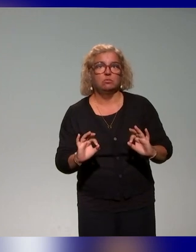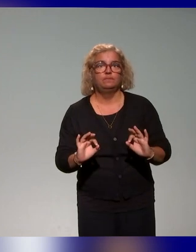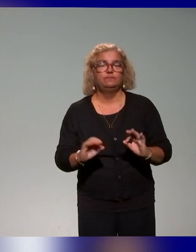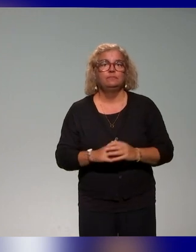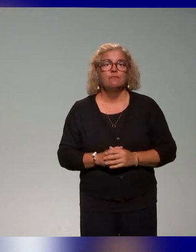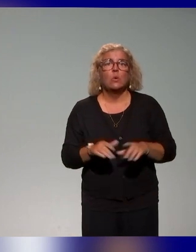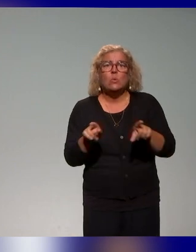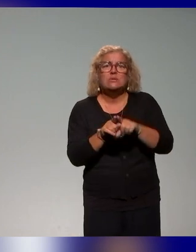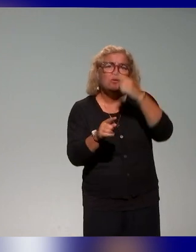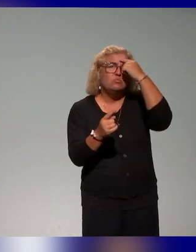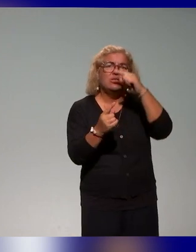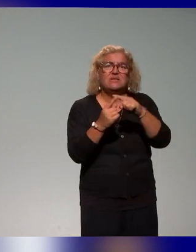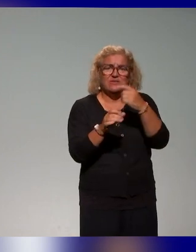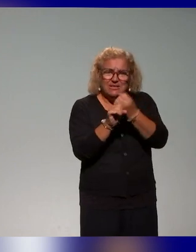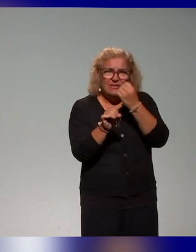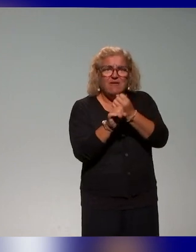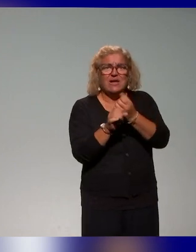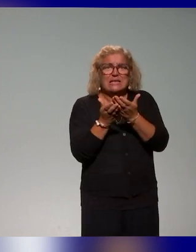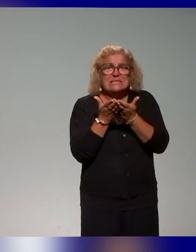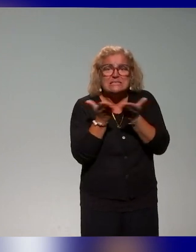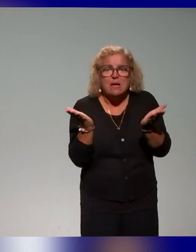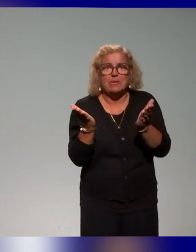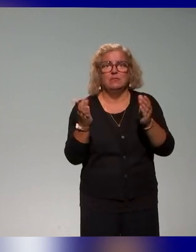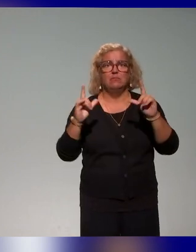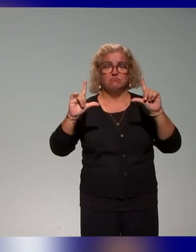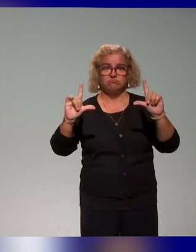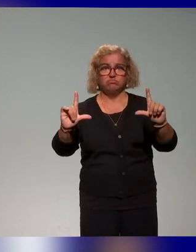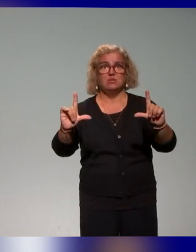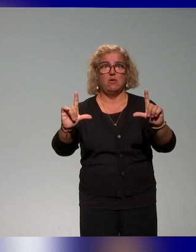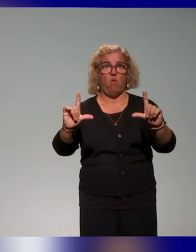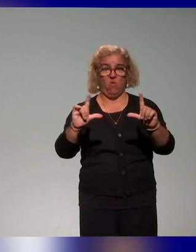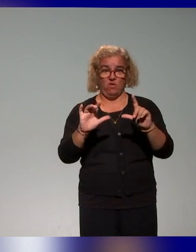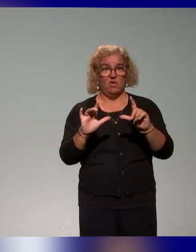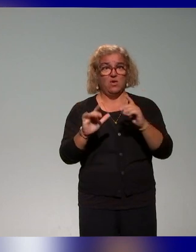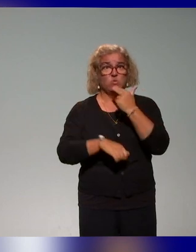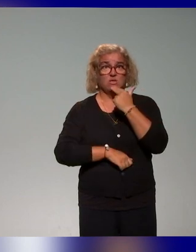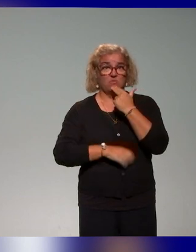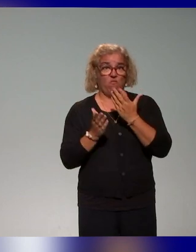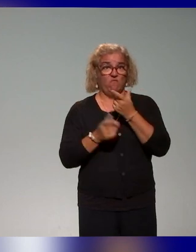sur la simplification d'une interface accessible. Voilà.